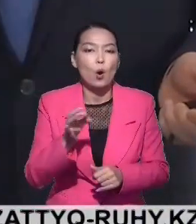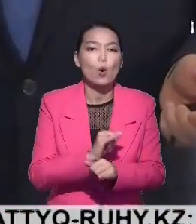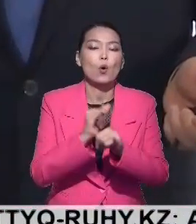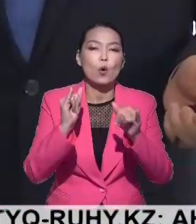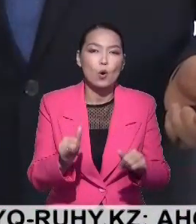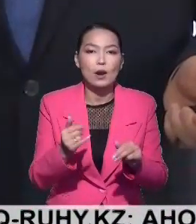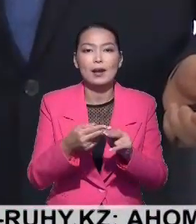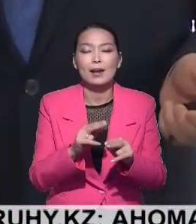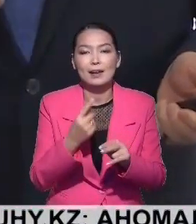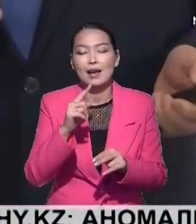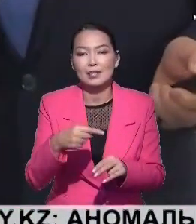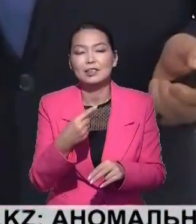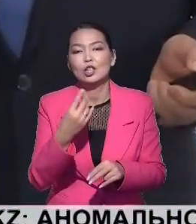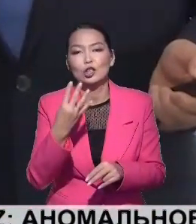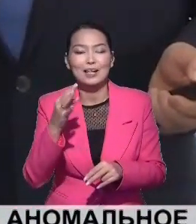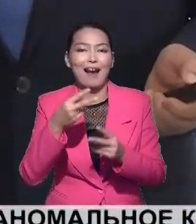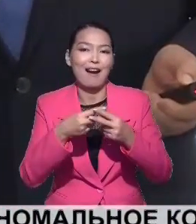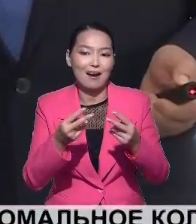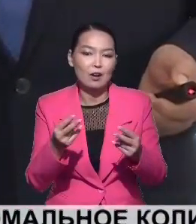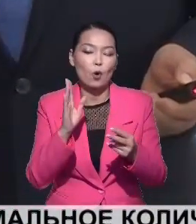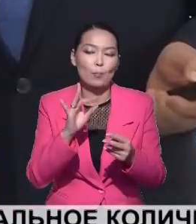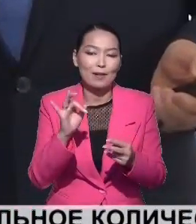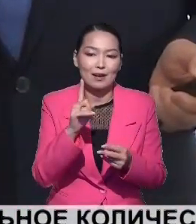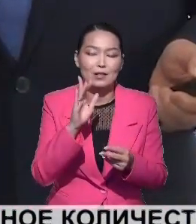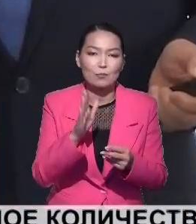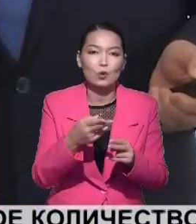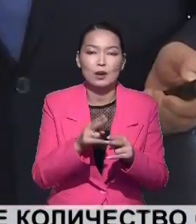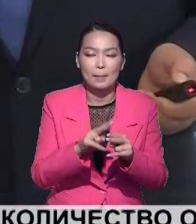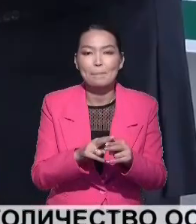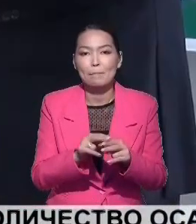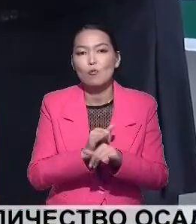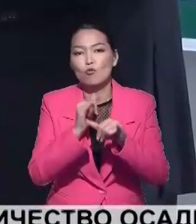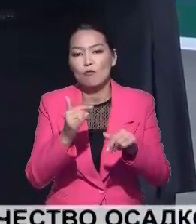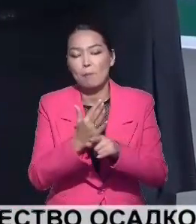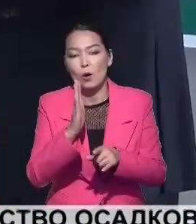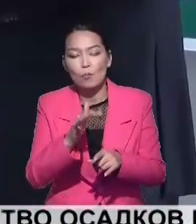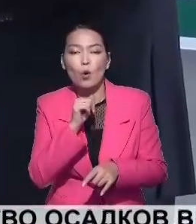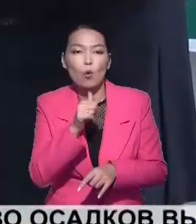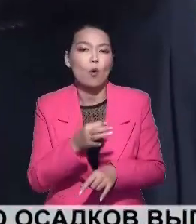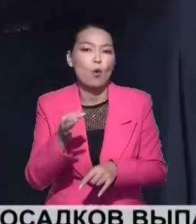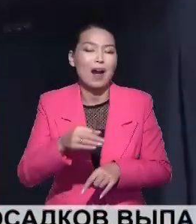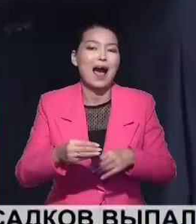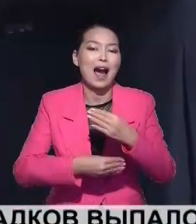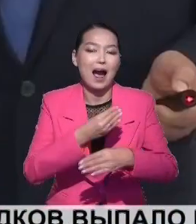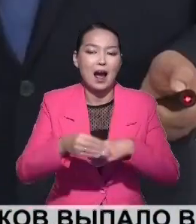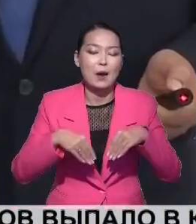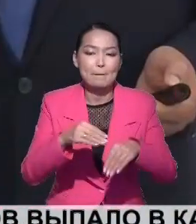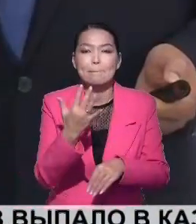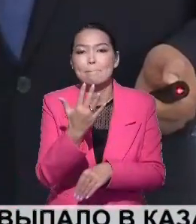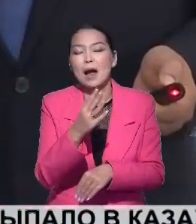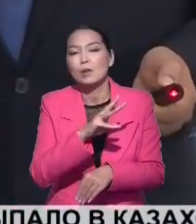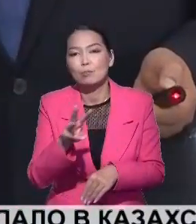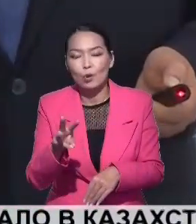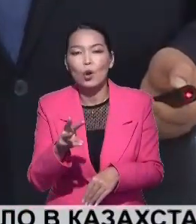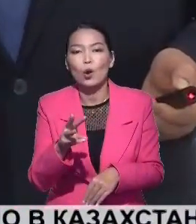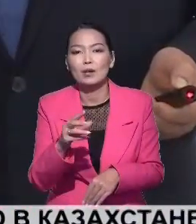в 1,4 раза, а мясо птицы в 5 раз. Кроме того, в этом году кустанайские аграрии засеяли 5 миллионов гектаров